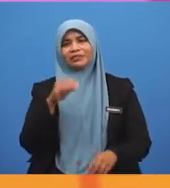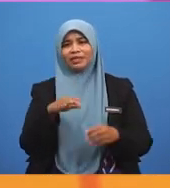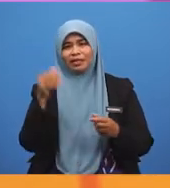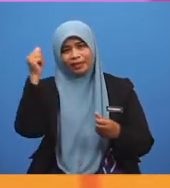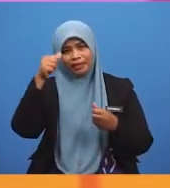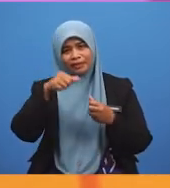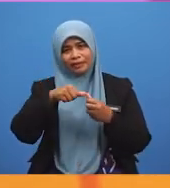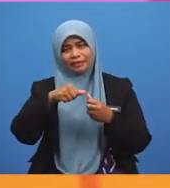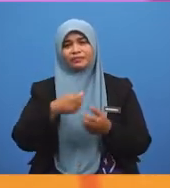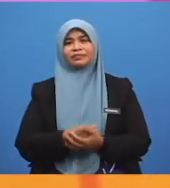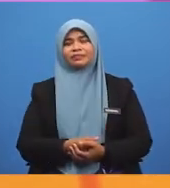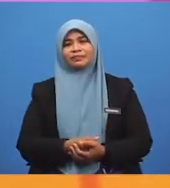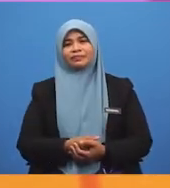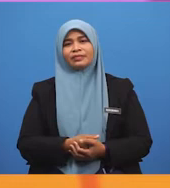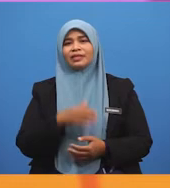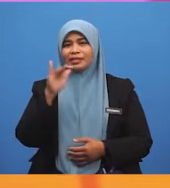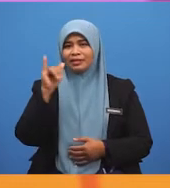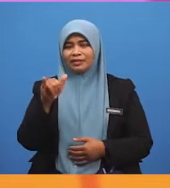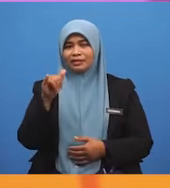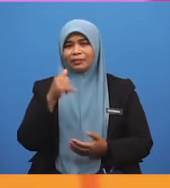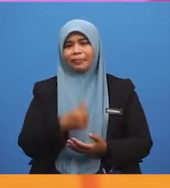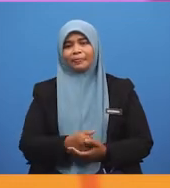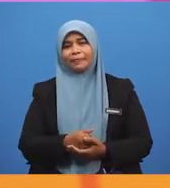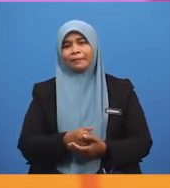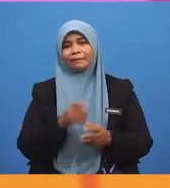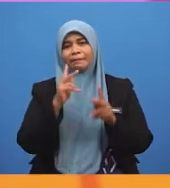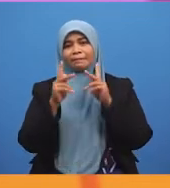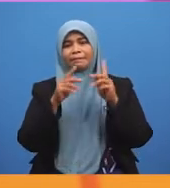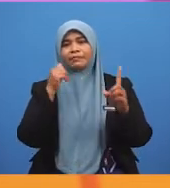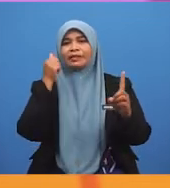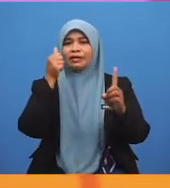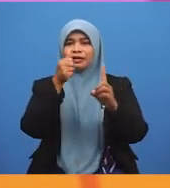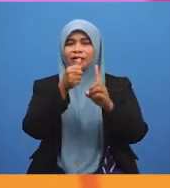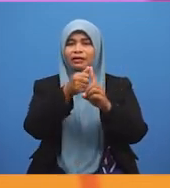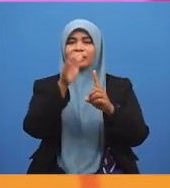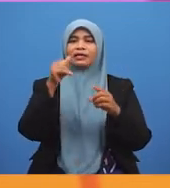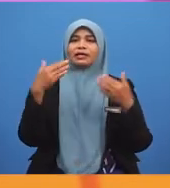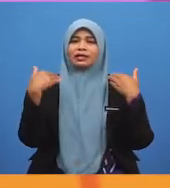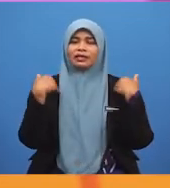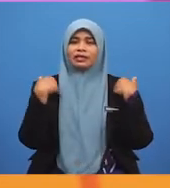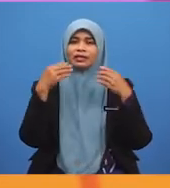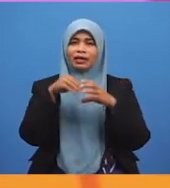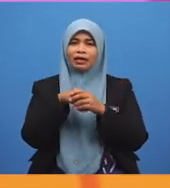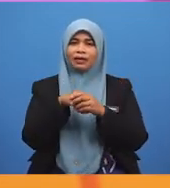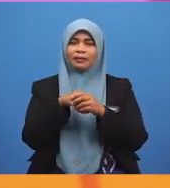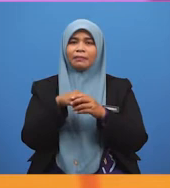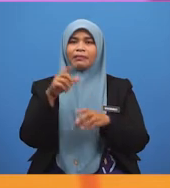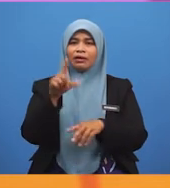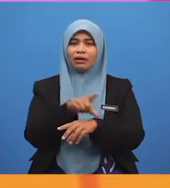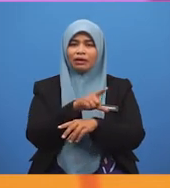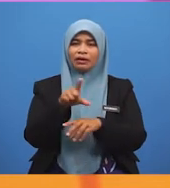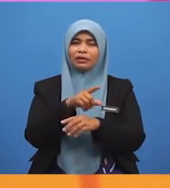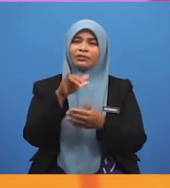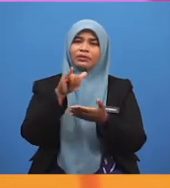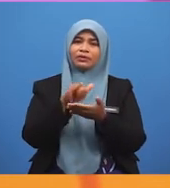Masih ingat? Ya, kata arah yang terdapat dalam lirik